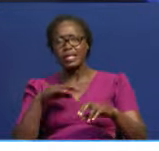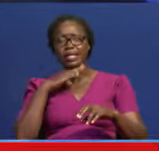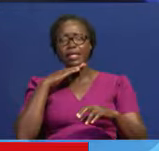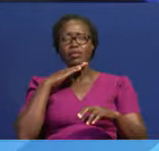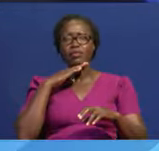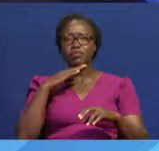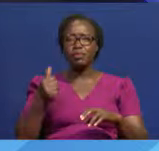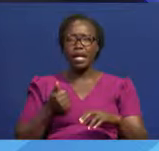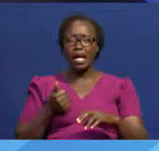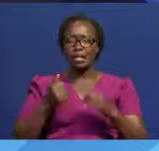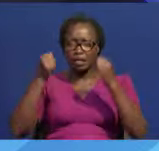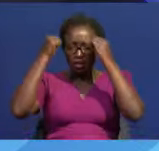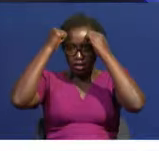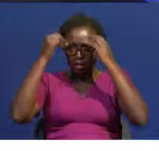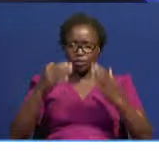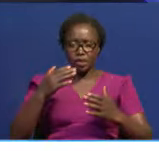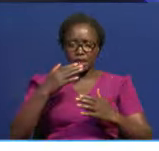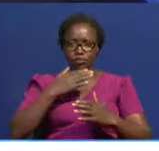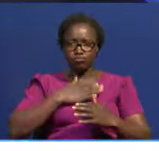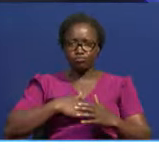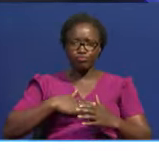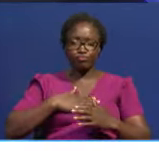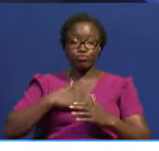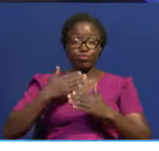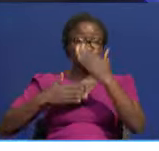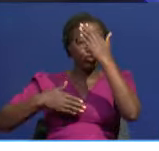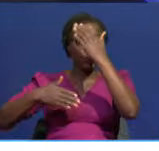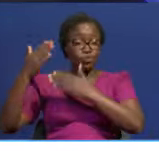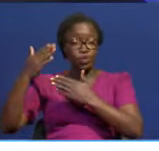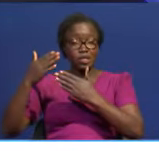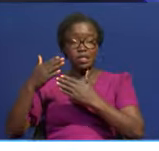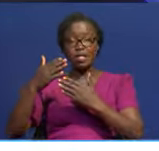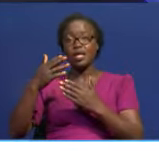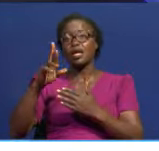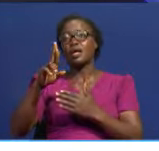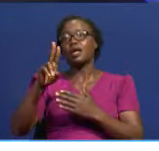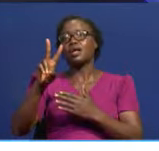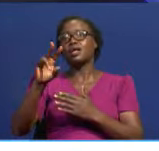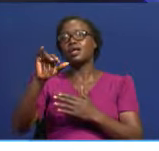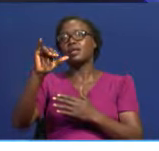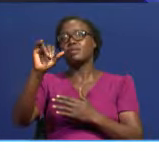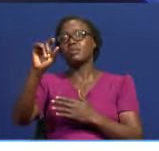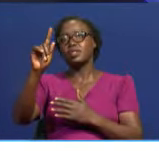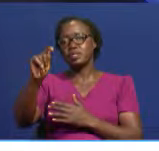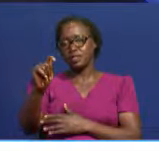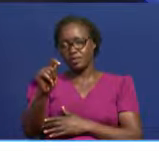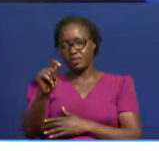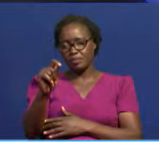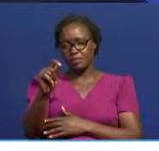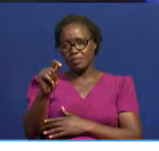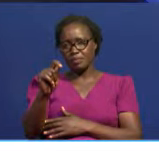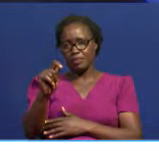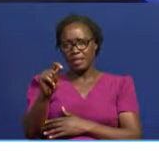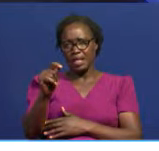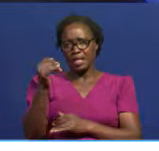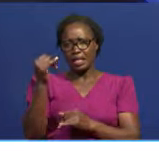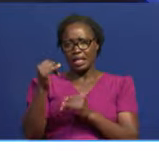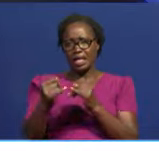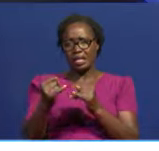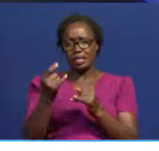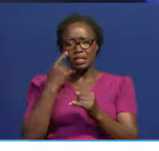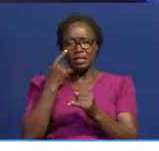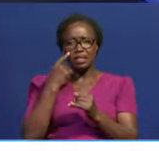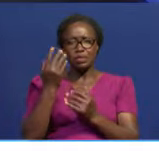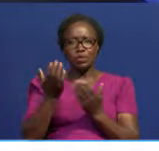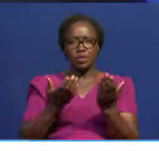wa chuo cha sayansi na ufundi cha Rift Valley aliyefariki kwa njia ya tatanishi. Eileen Cherotich anaripotiwa kuonekana na